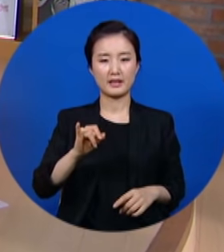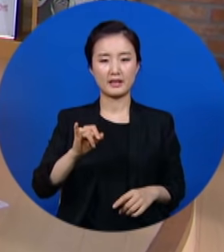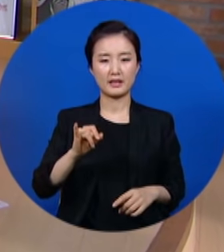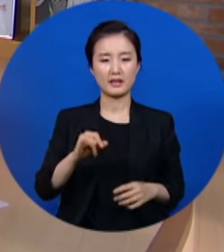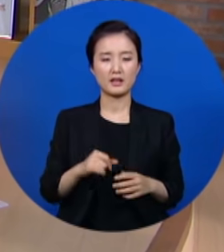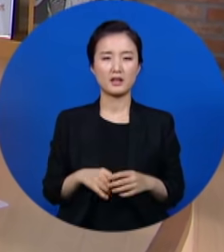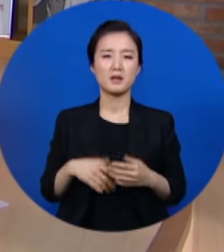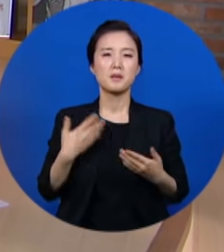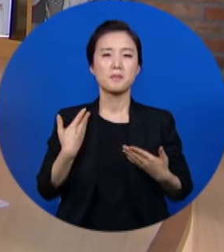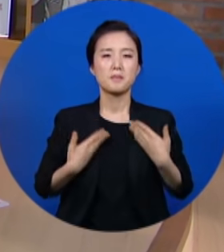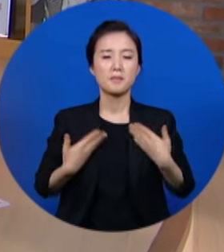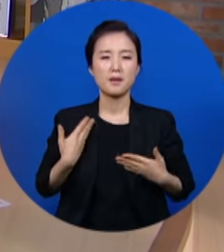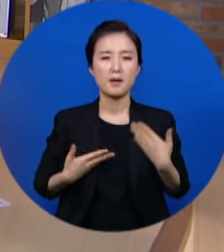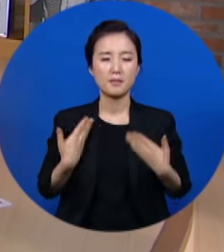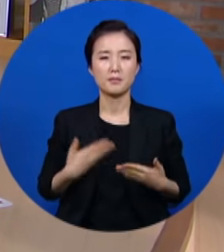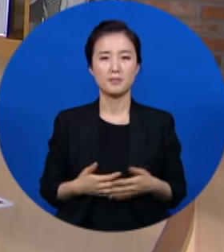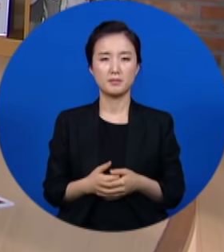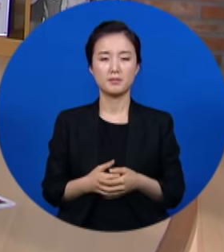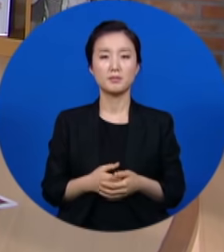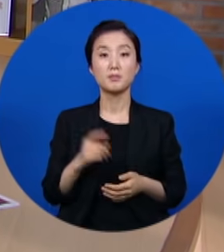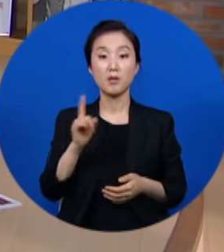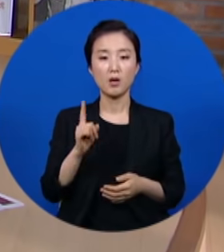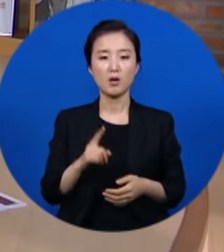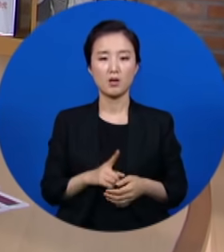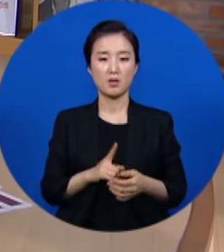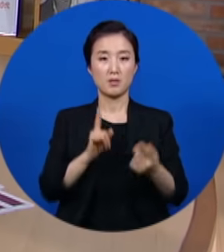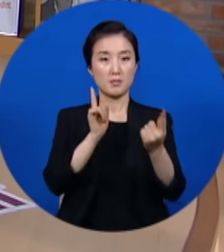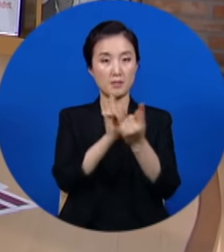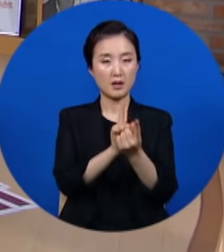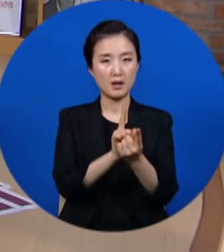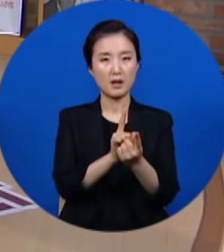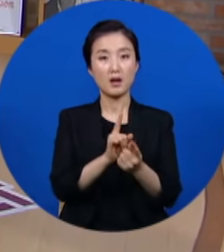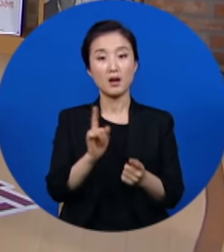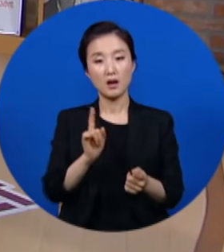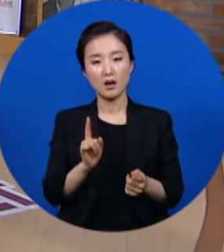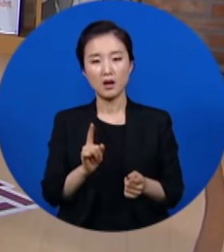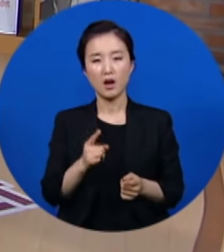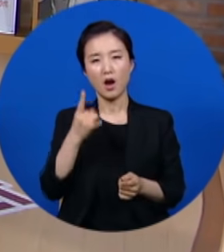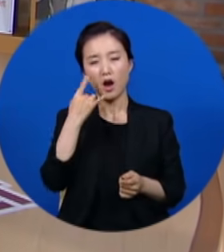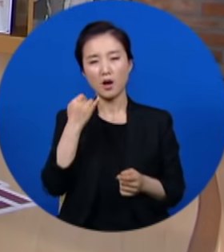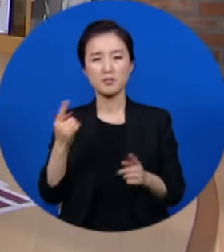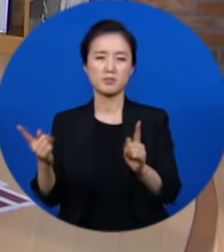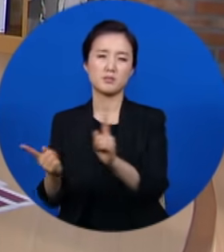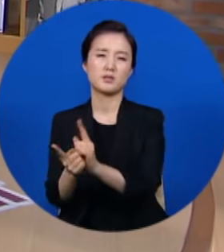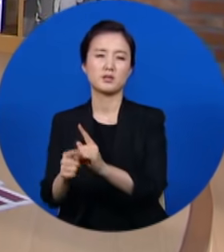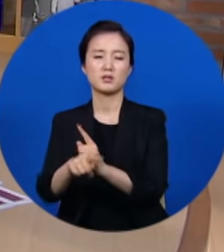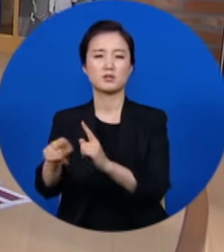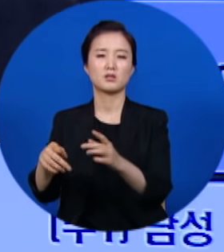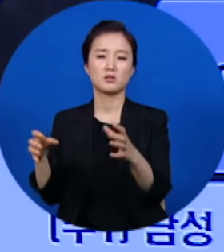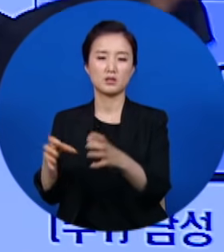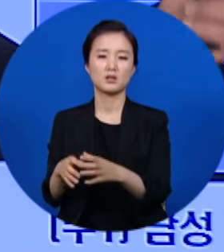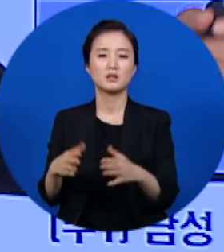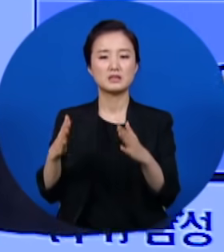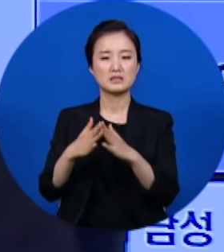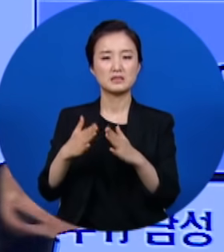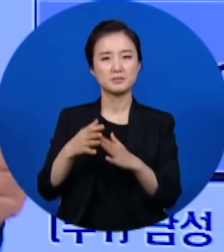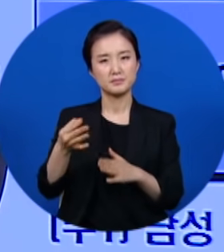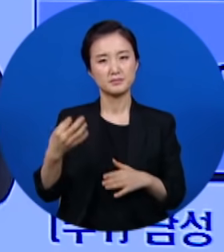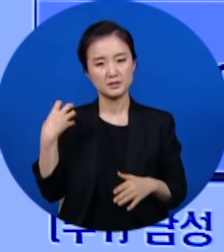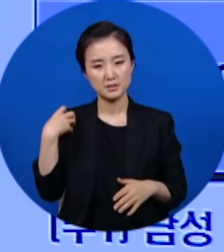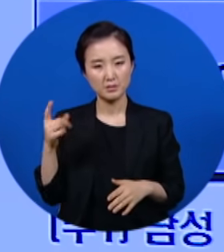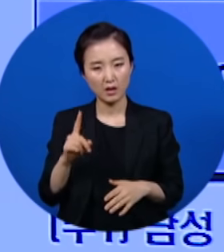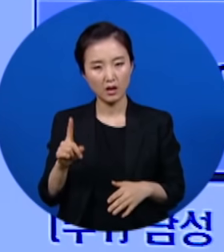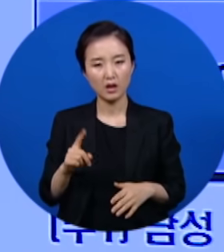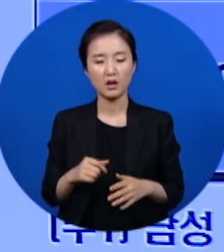바쁘 돼요 또 만나 바자 얼굴 이쁘고 말곤 안보이니까 엄마들끼리 만나 가지고 집값은 어떻게 부담 할 거냐